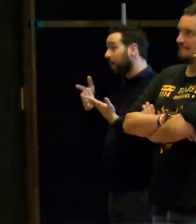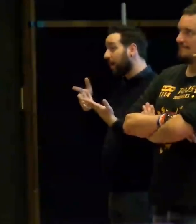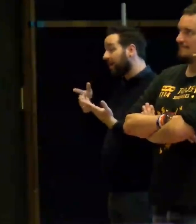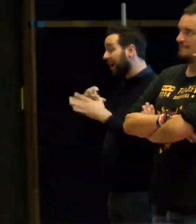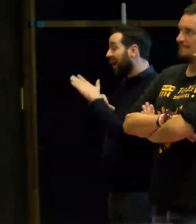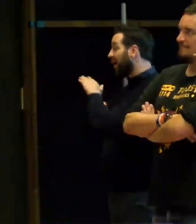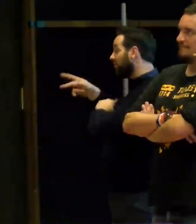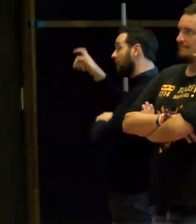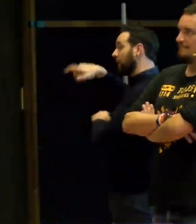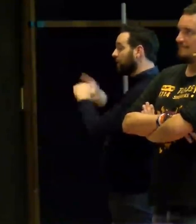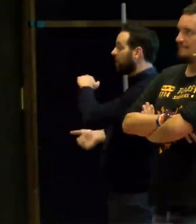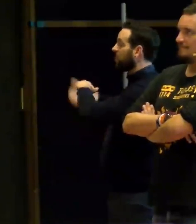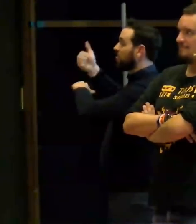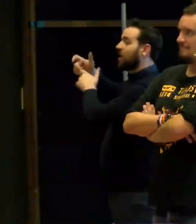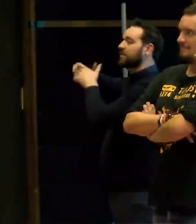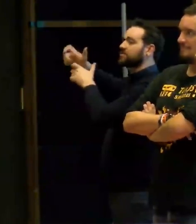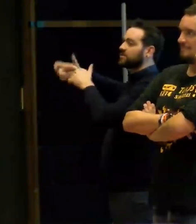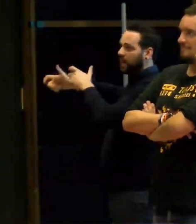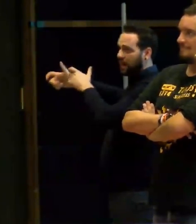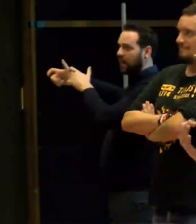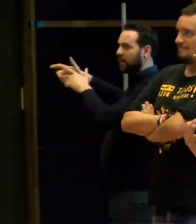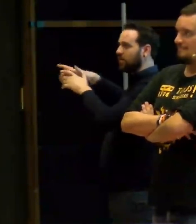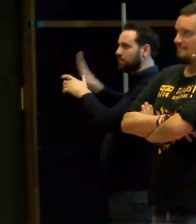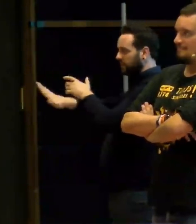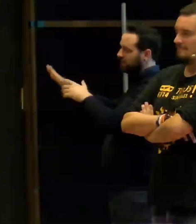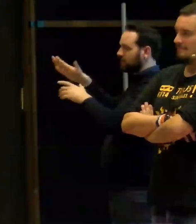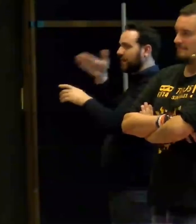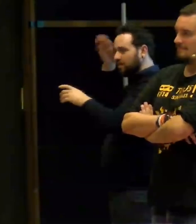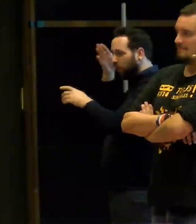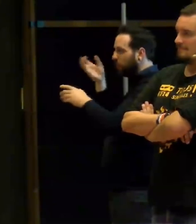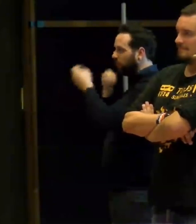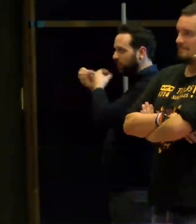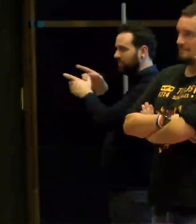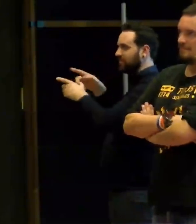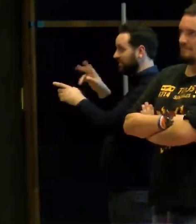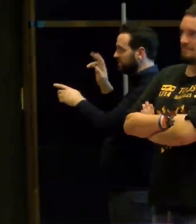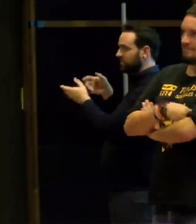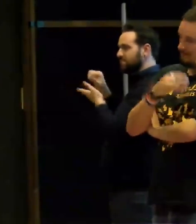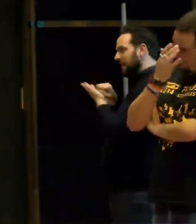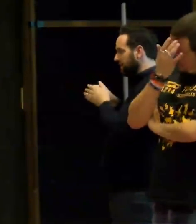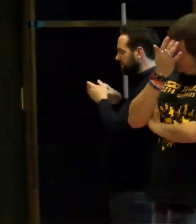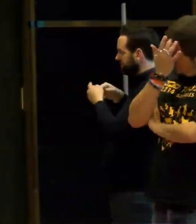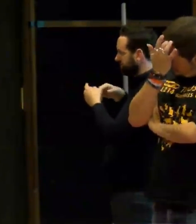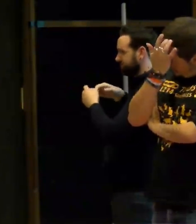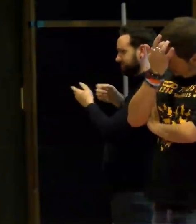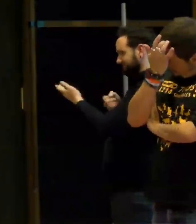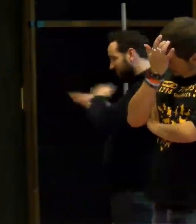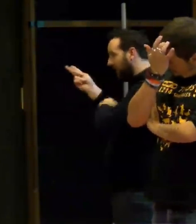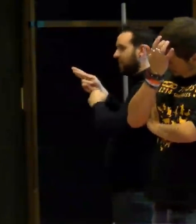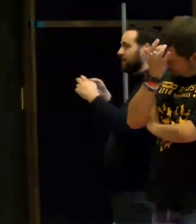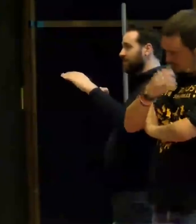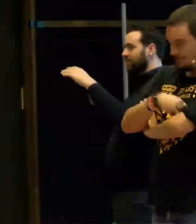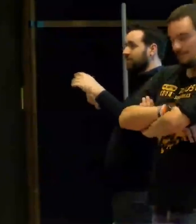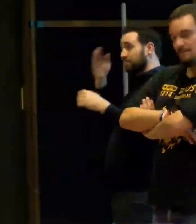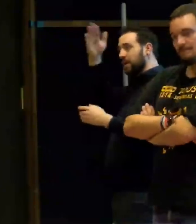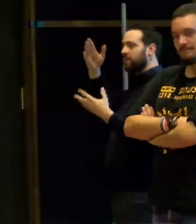un supermarché, à prendre des décisions pour faire reculer la cruauté vis-à-vis des animaux. Et ça, ça va être indépendant d'L214, c'est-à-dire qu'à